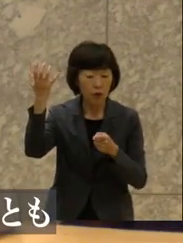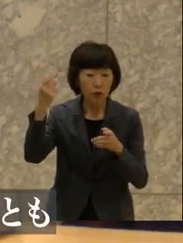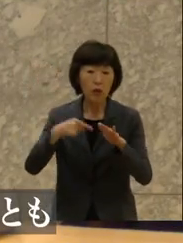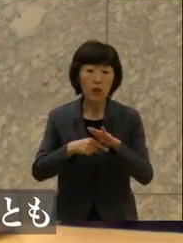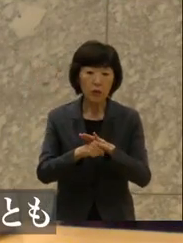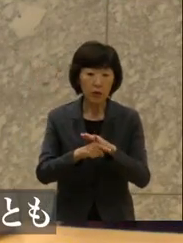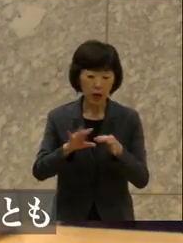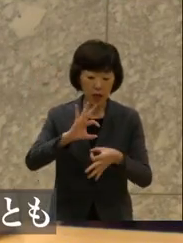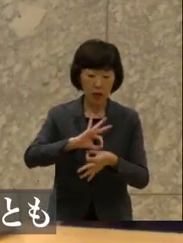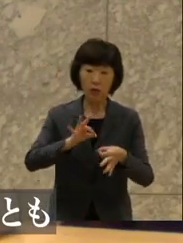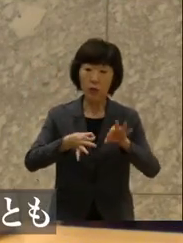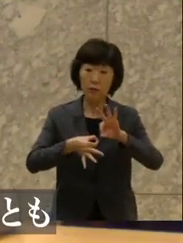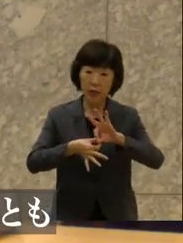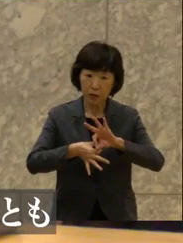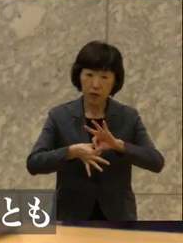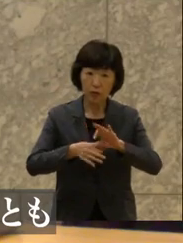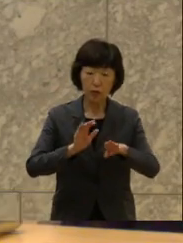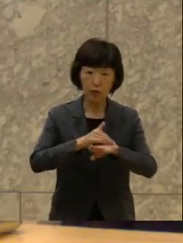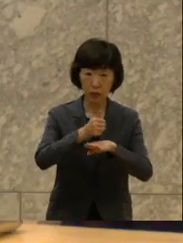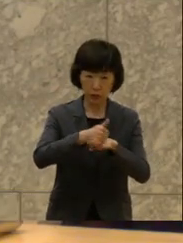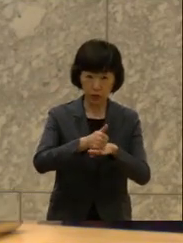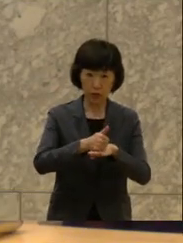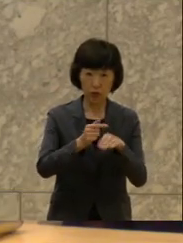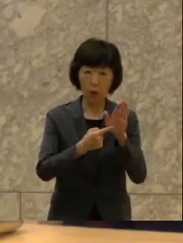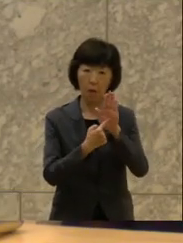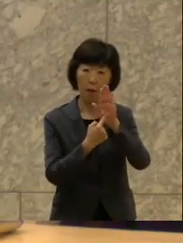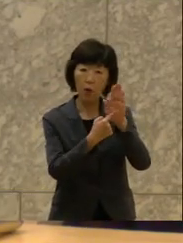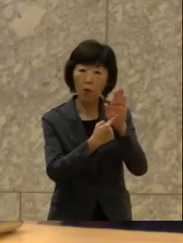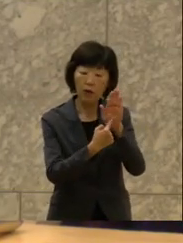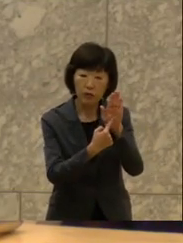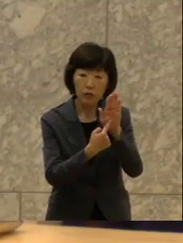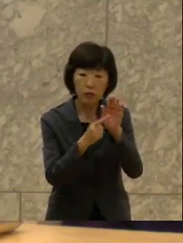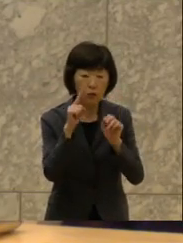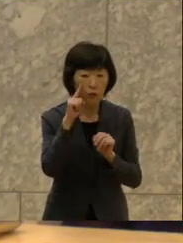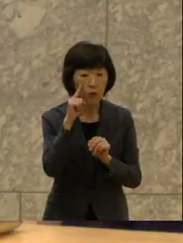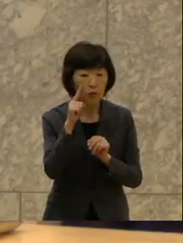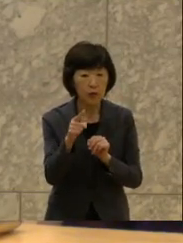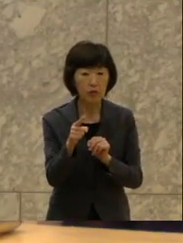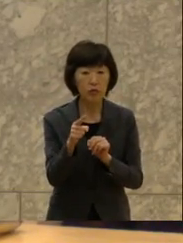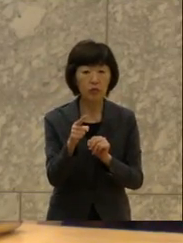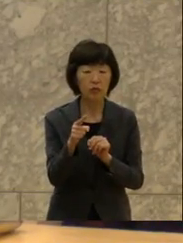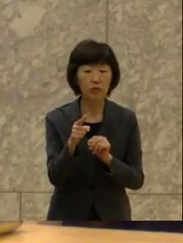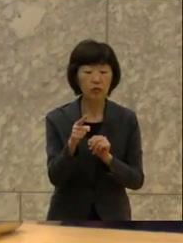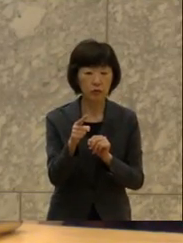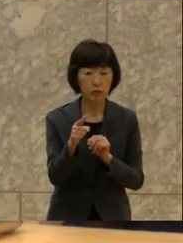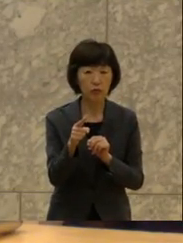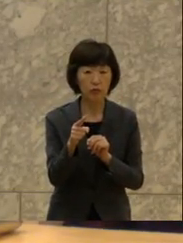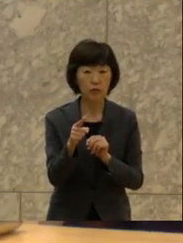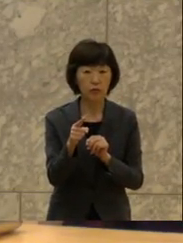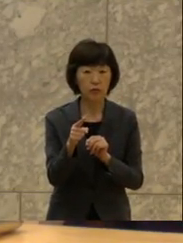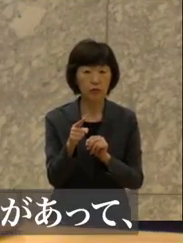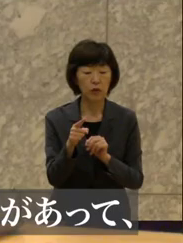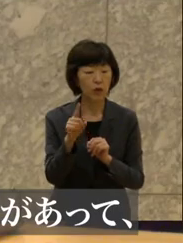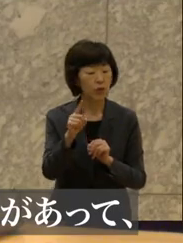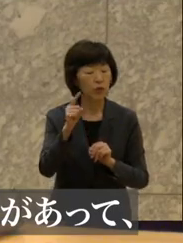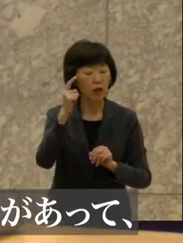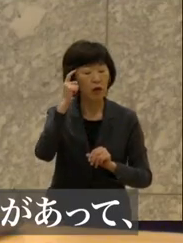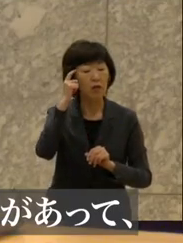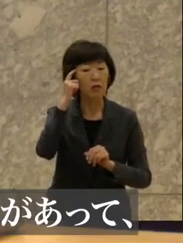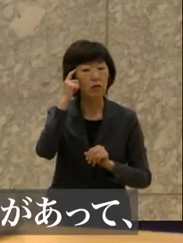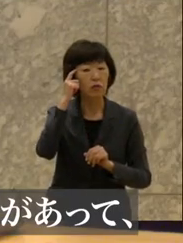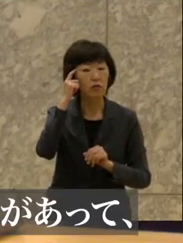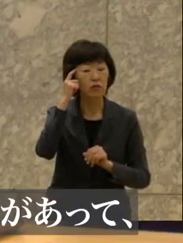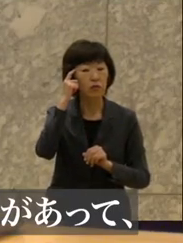の選手のパフォーマンスを見るということも僕はそのなんかどういう感覚でとか何を